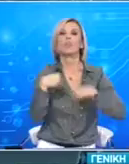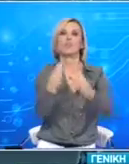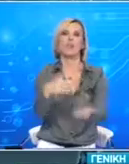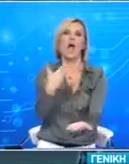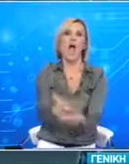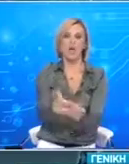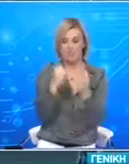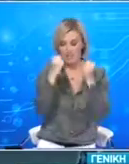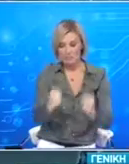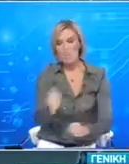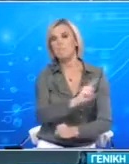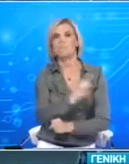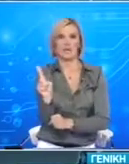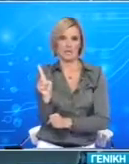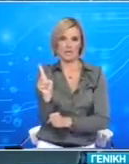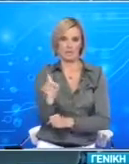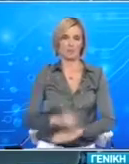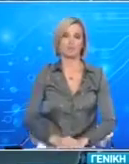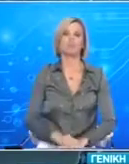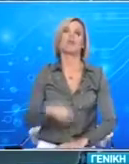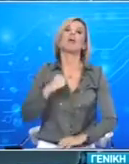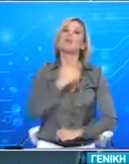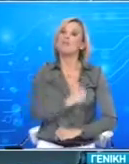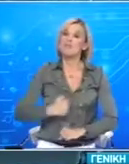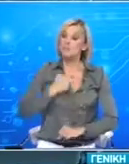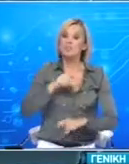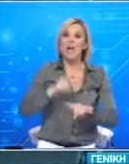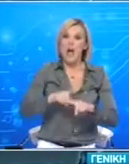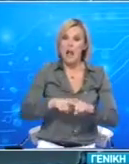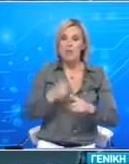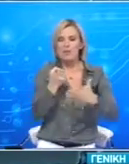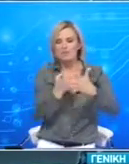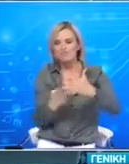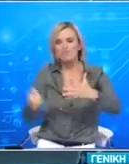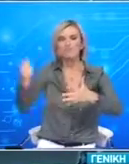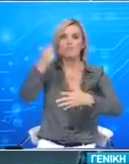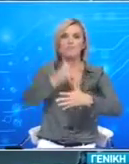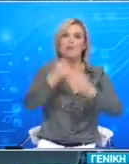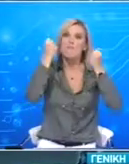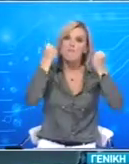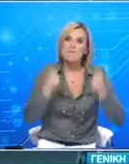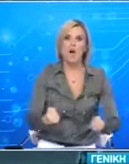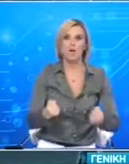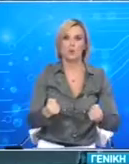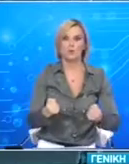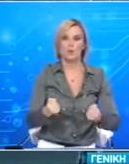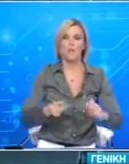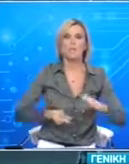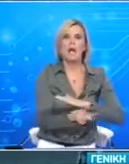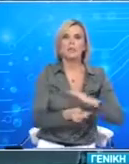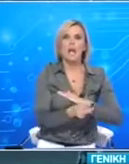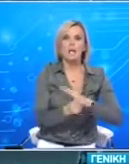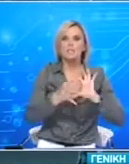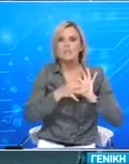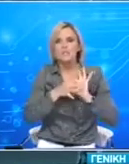έχει αντιμετωπίσει τη μεταναστευτική κρίση που βαραίνει τη χώρα μας τα προηγούμενα χρόνια. Και πλέον, με την ισχυρή